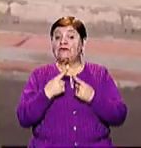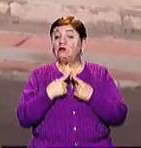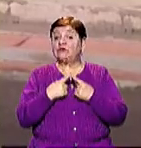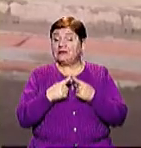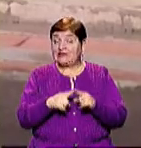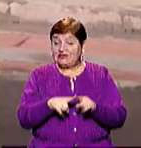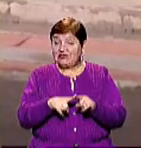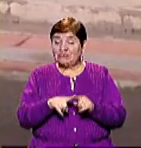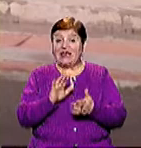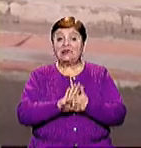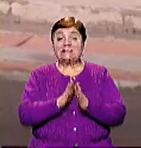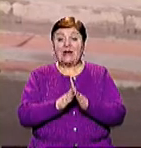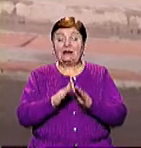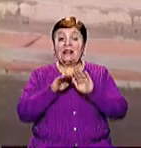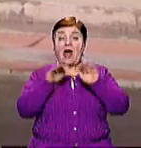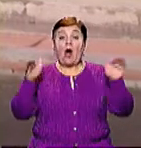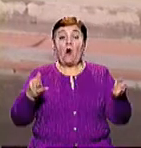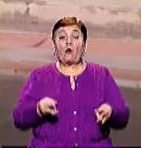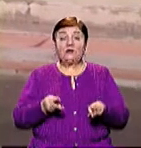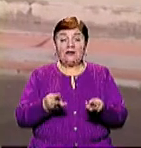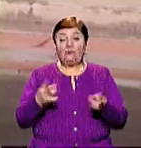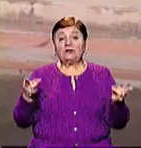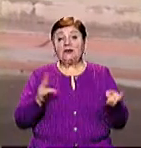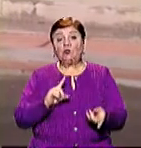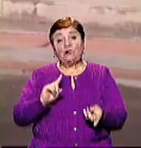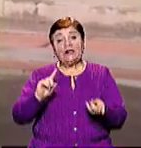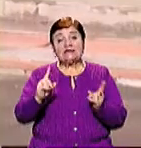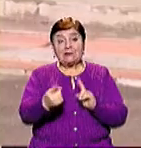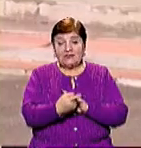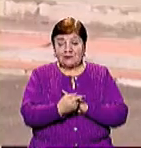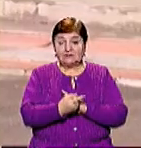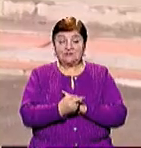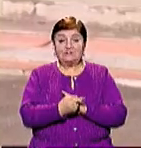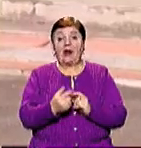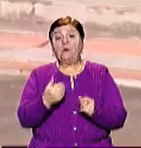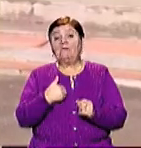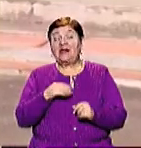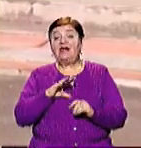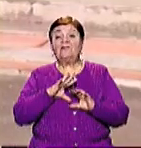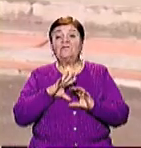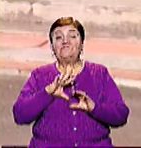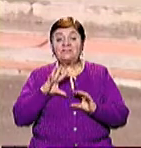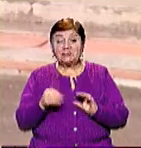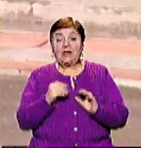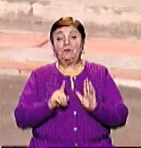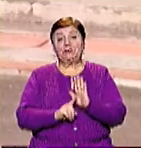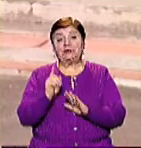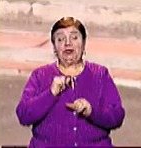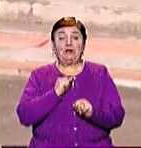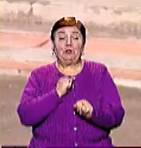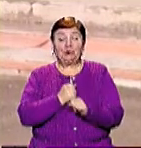котлів виношується і вони потребують заміни. Ми вже почали роботу